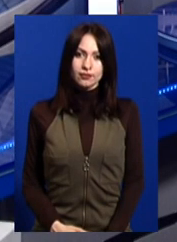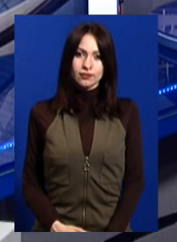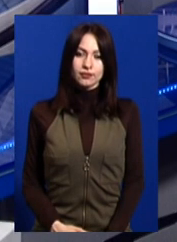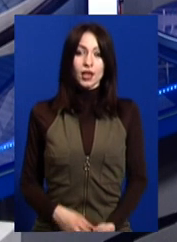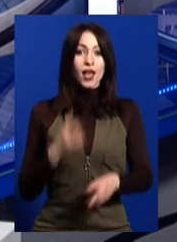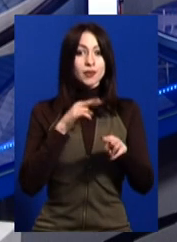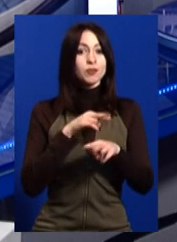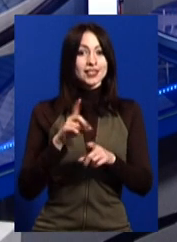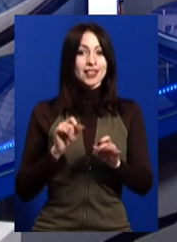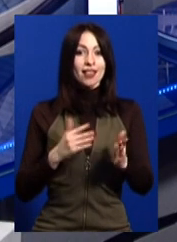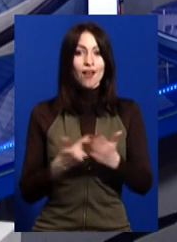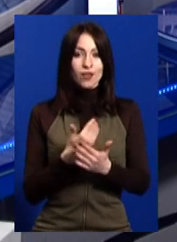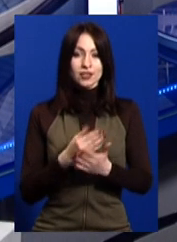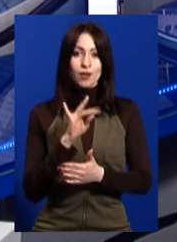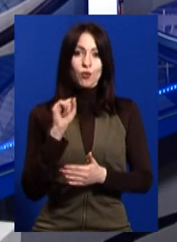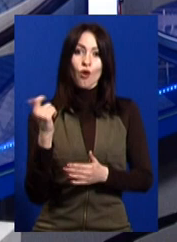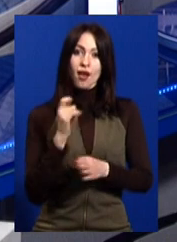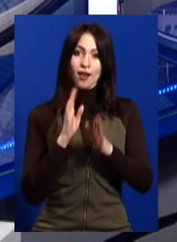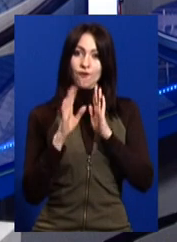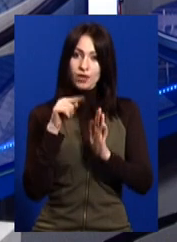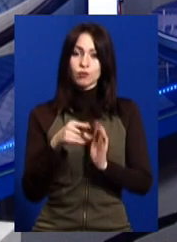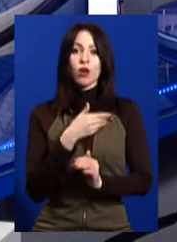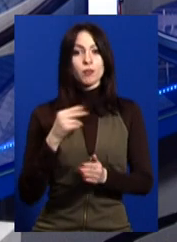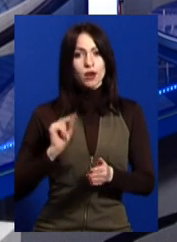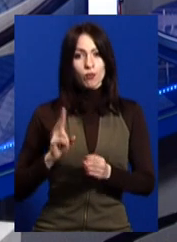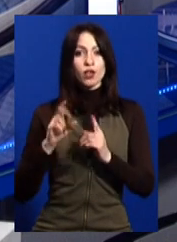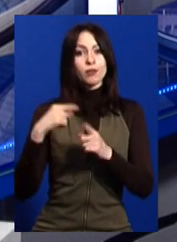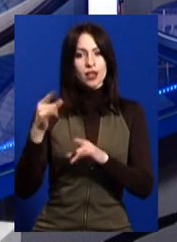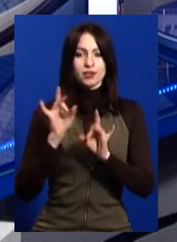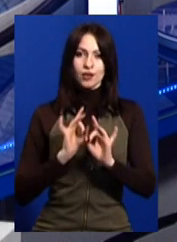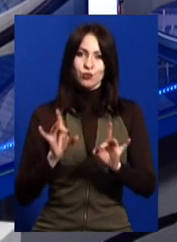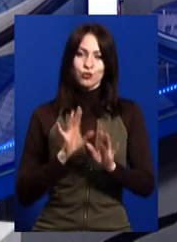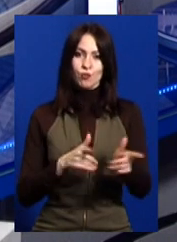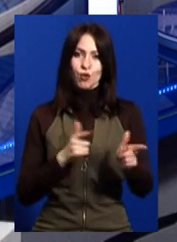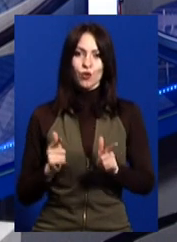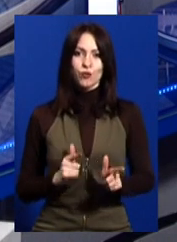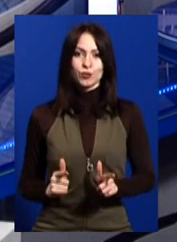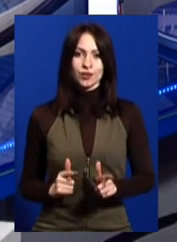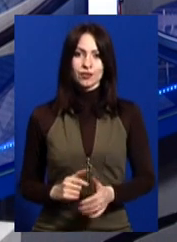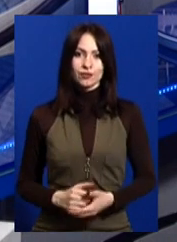Стежте за новинами на сторінці ЮА Харків у Фейсбук. Ми працюємо над наступними випусками.